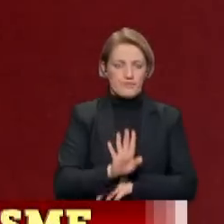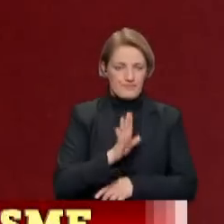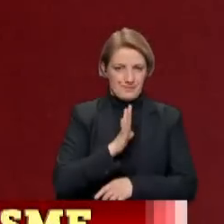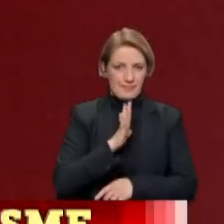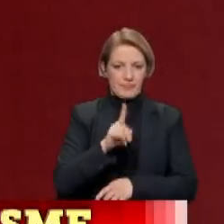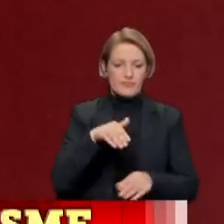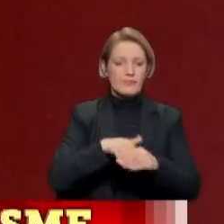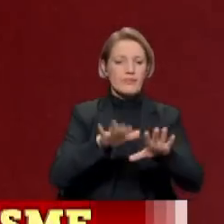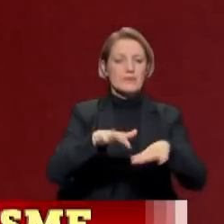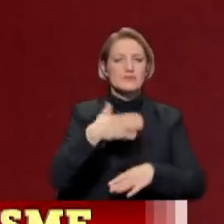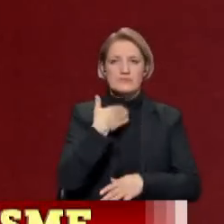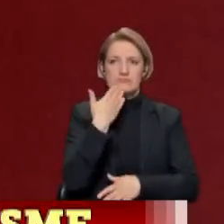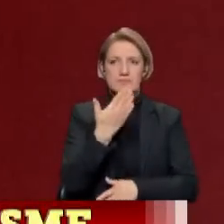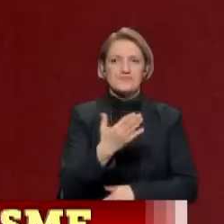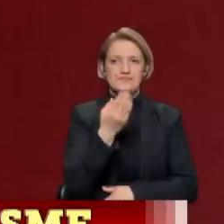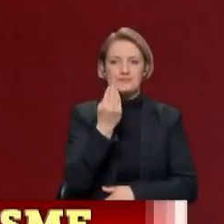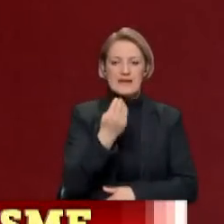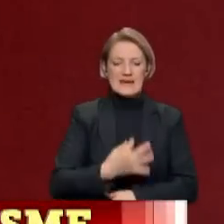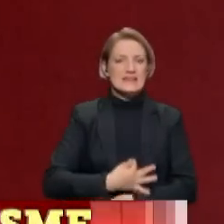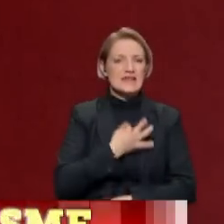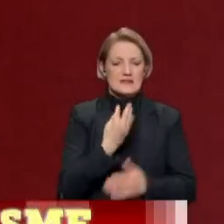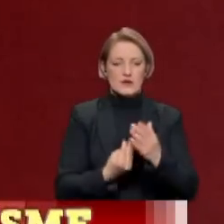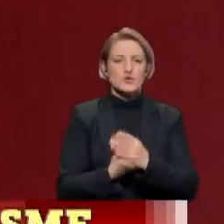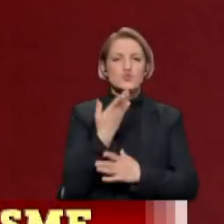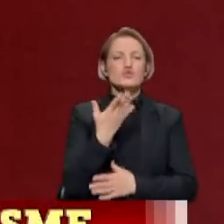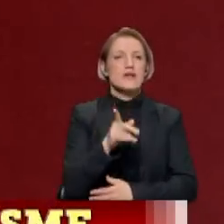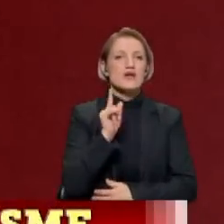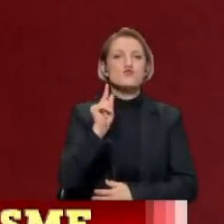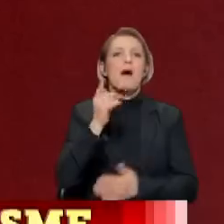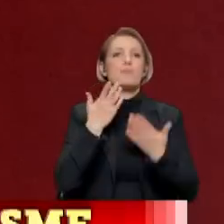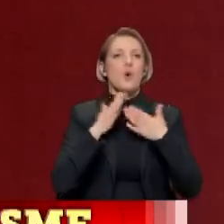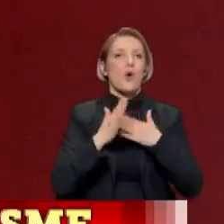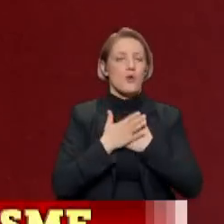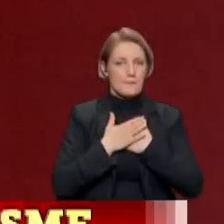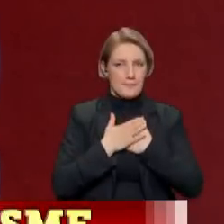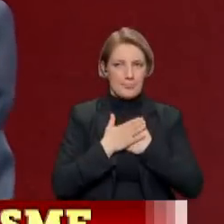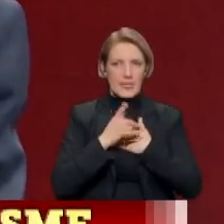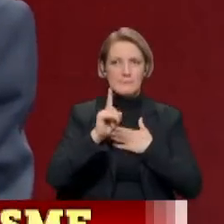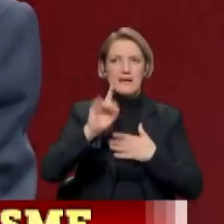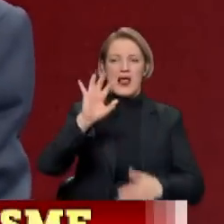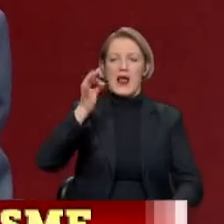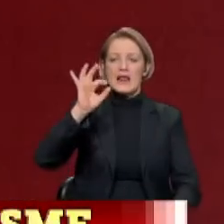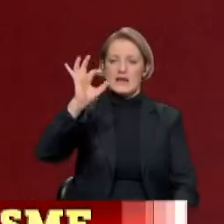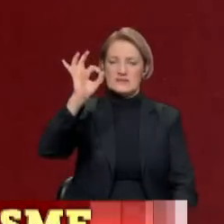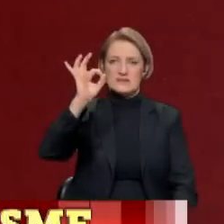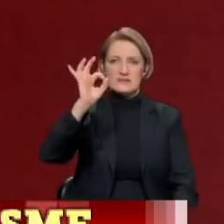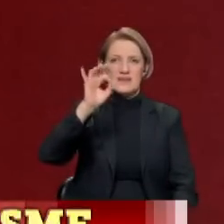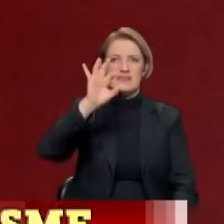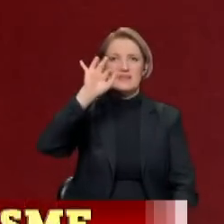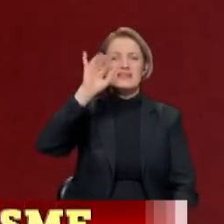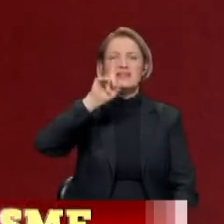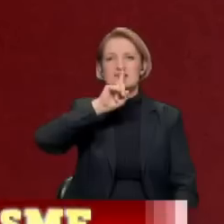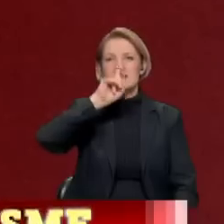Partililere bunu mecliste de söylüyorum. İyi niyetle kurulduklarında hiç şüphem yok. Hani bir alyans gösterip de tek servetim